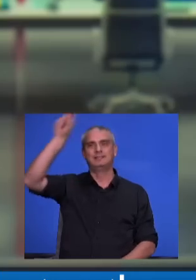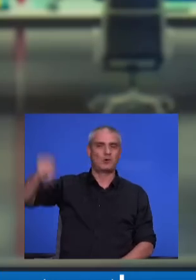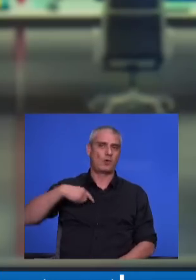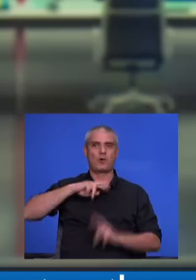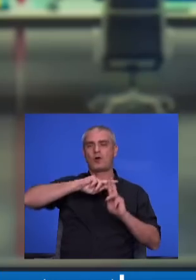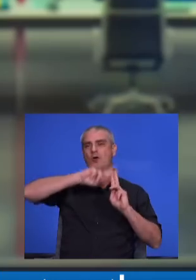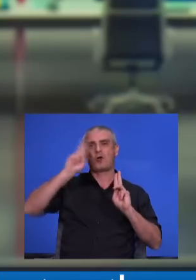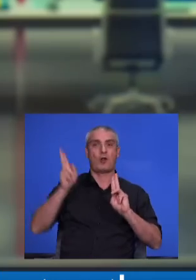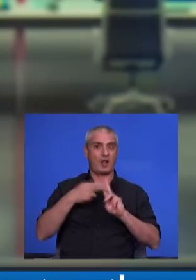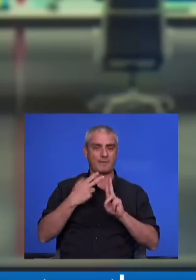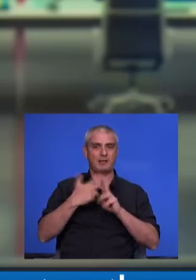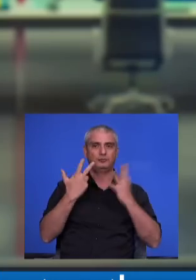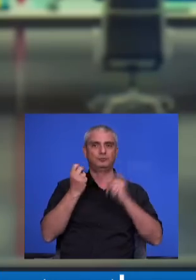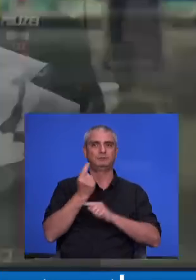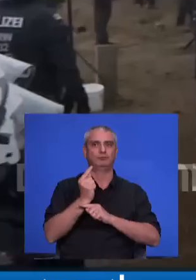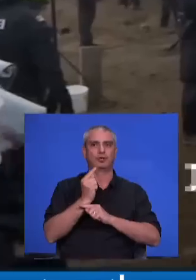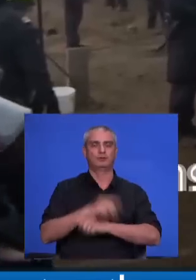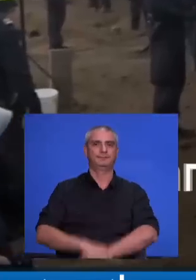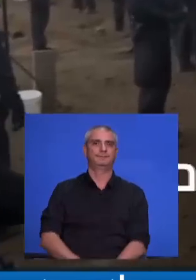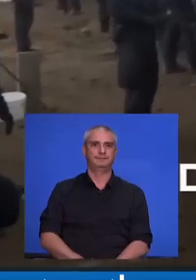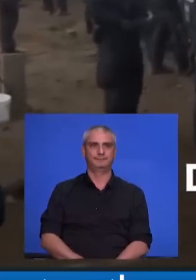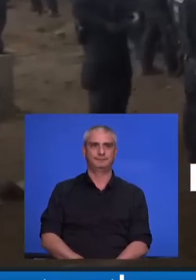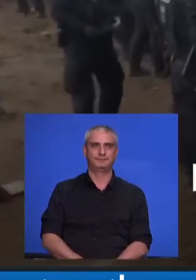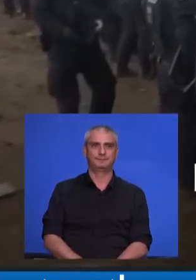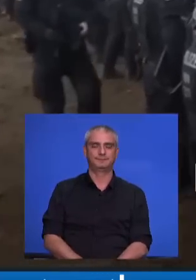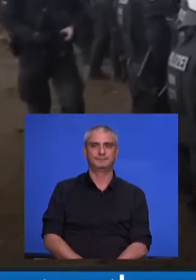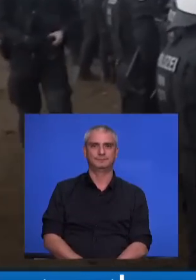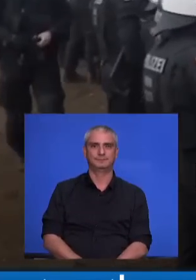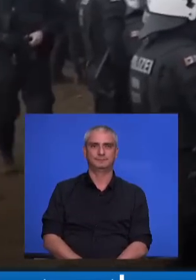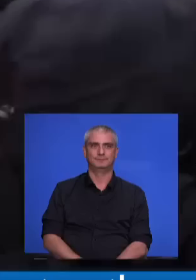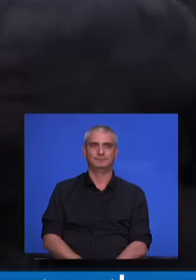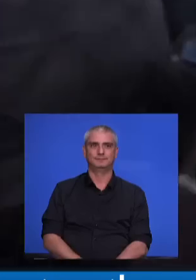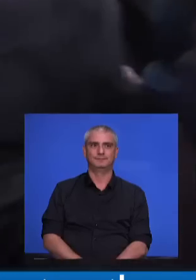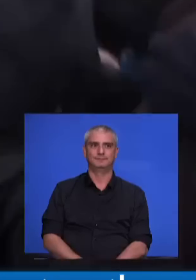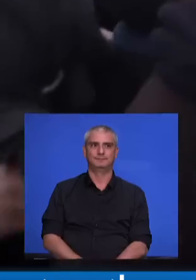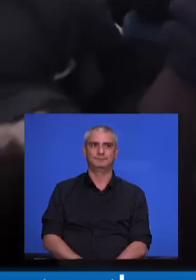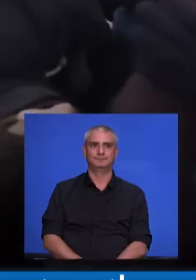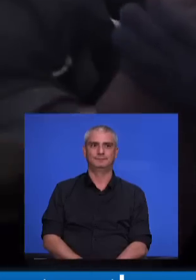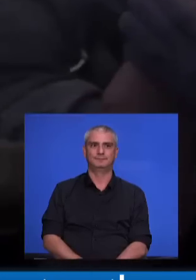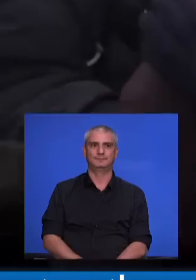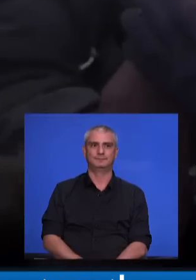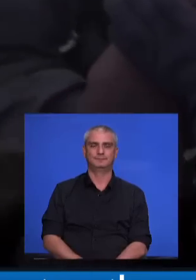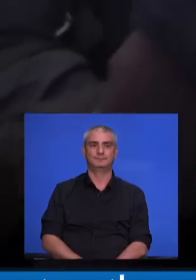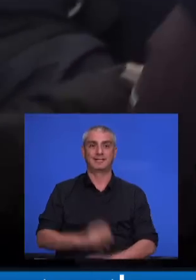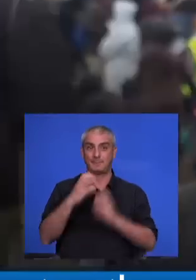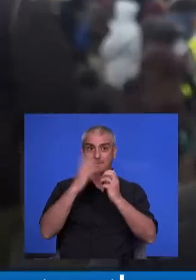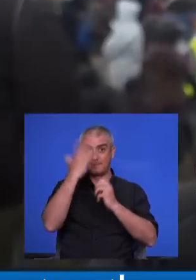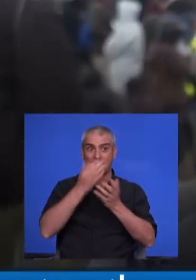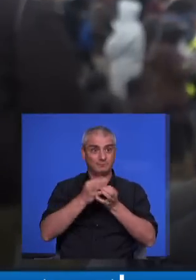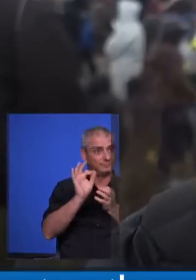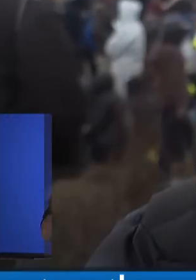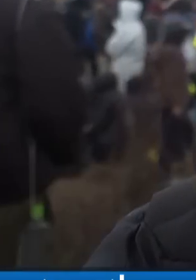הגלובוס רק ב-80 שניות, הנה. if this coal is burnt, we're actually going